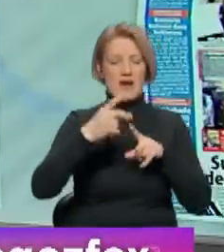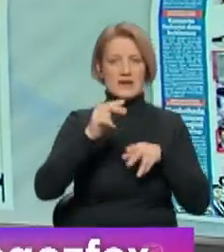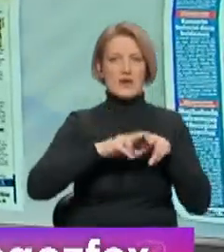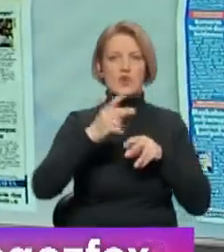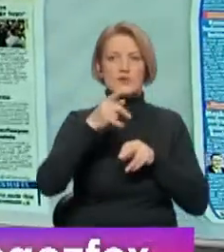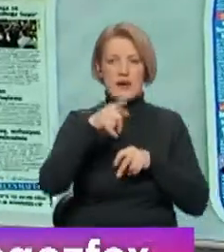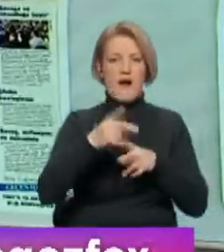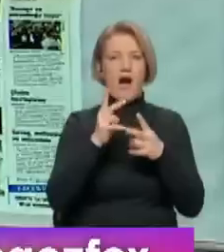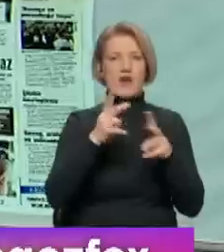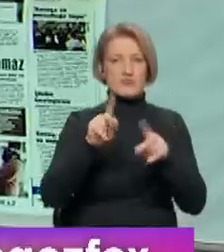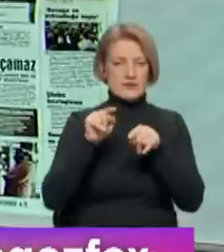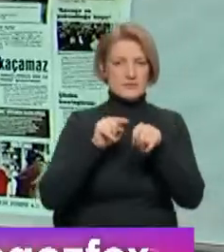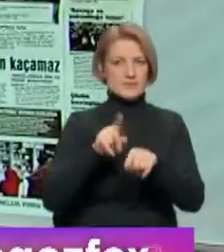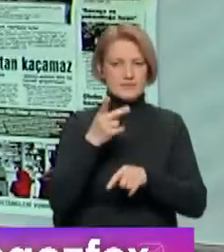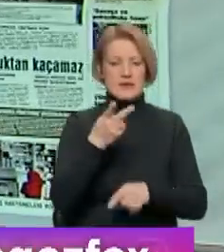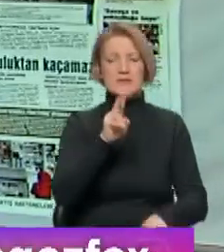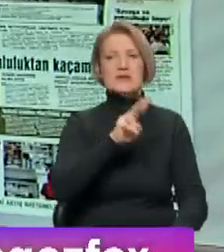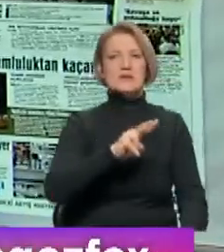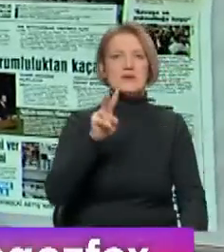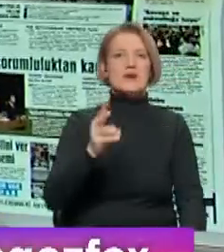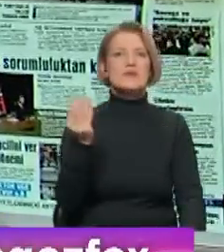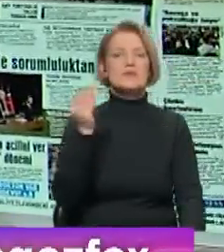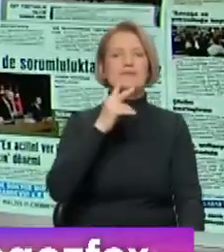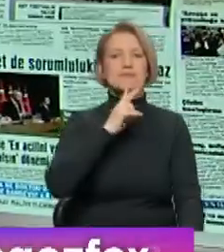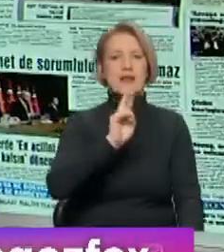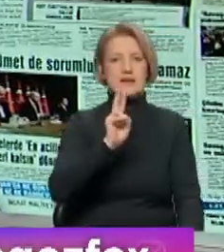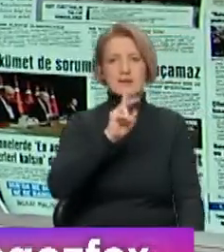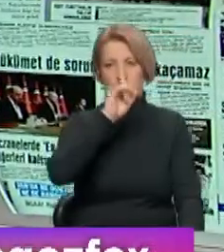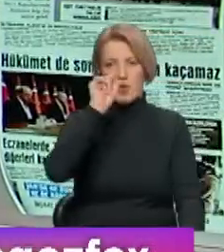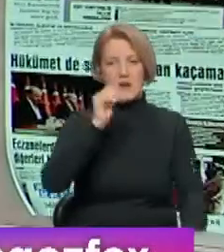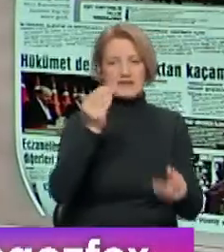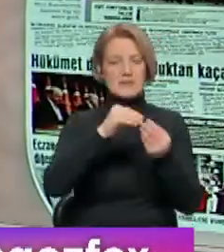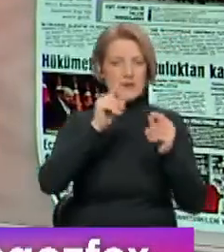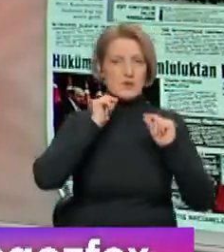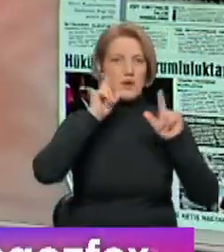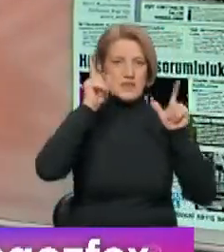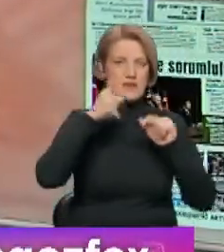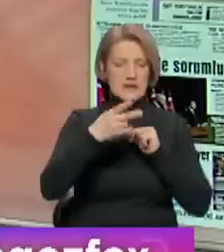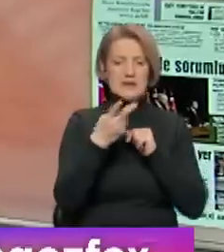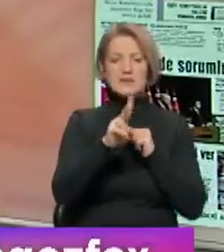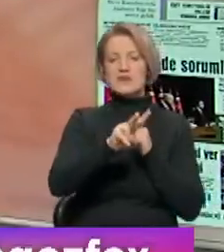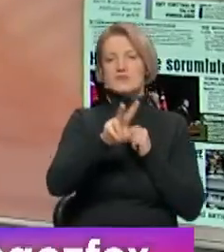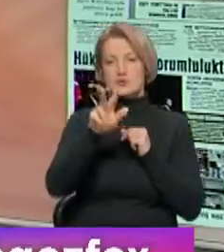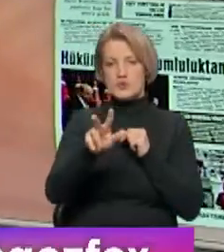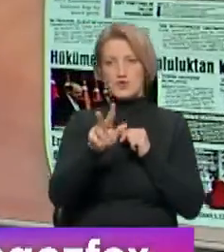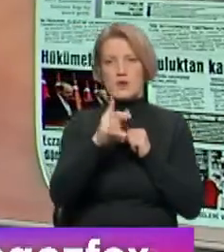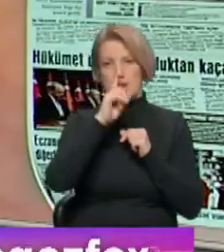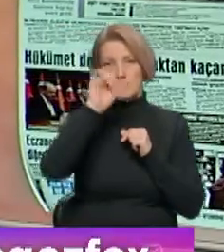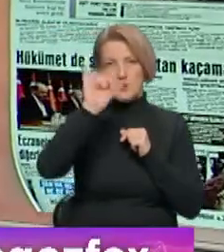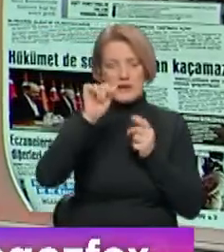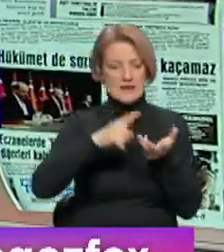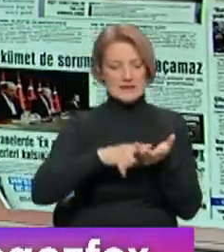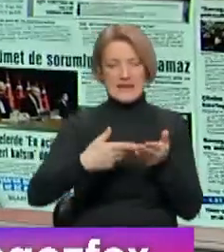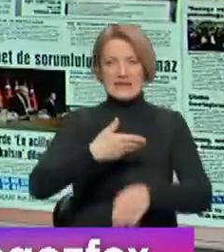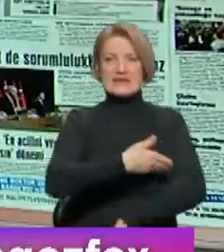açıklamalarını takip edebildiniz mi 2022'ye fahiş elektrikli doğalgaz zamları ile uyanmıştık 2023'e fahiş doğalgaz